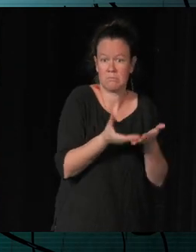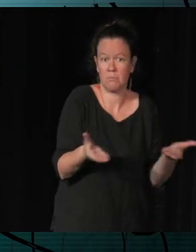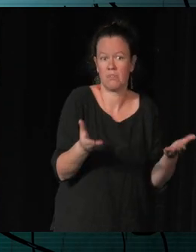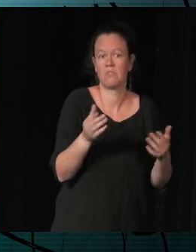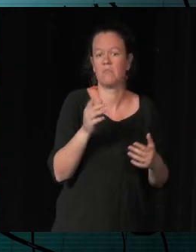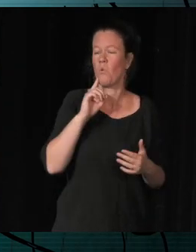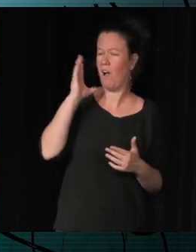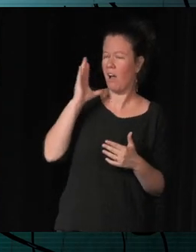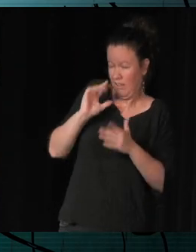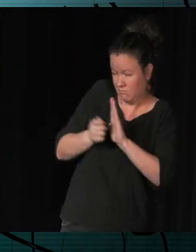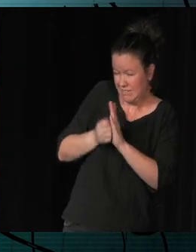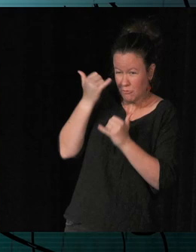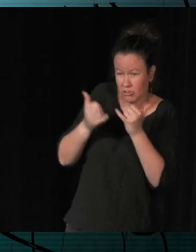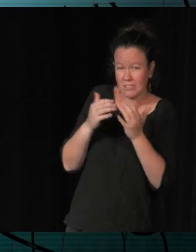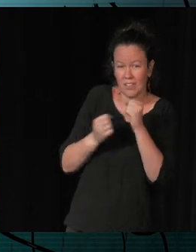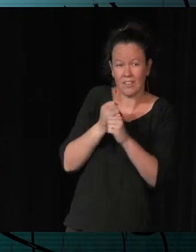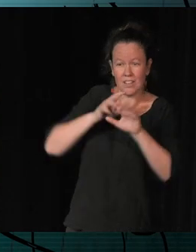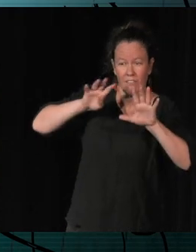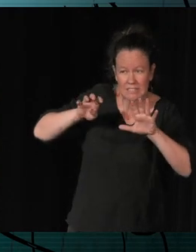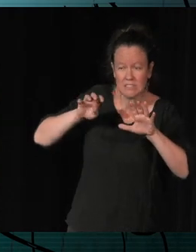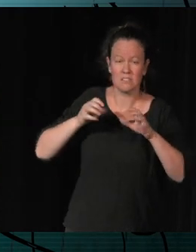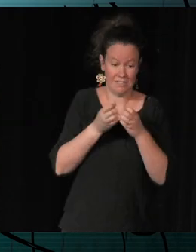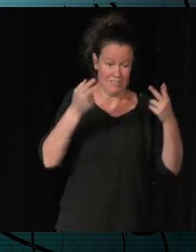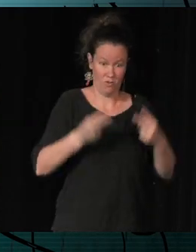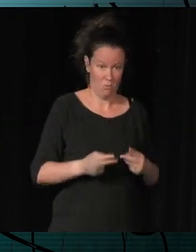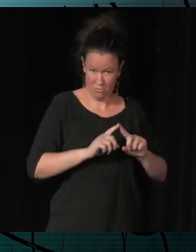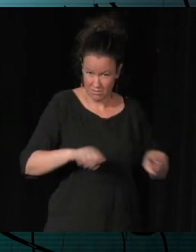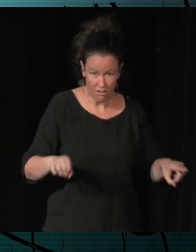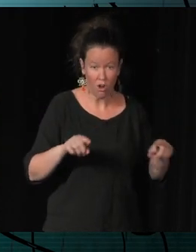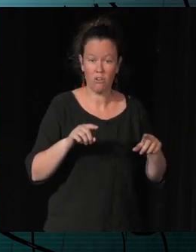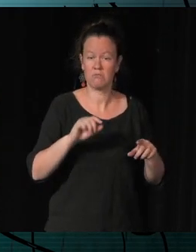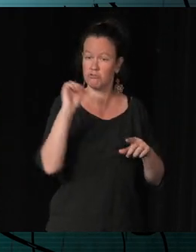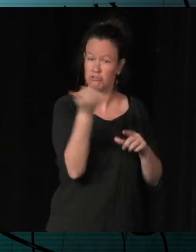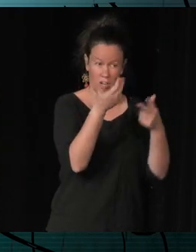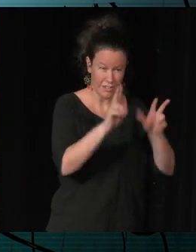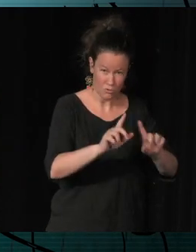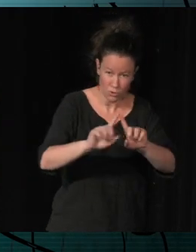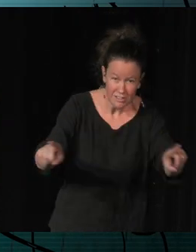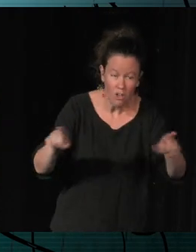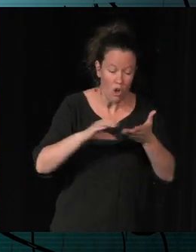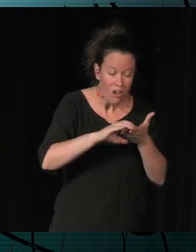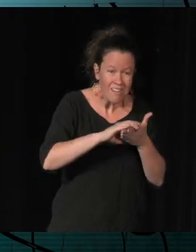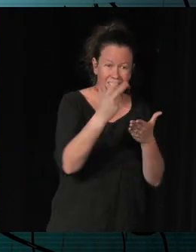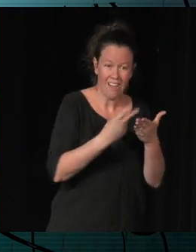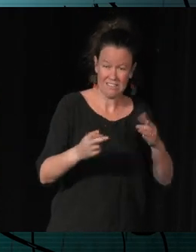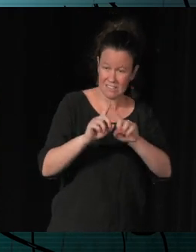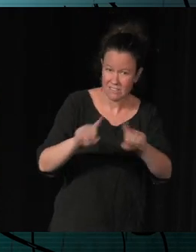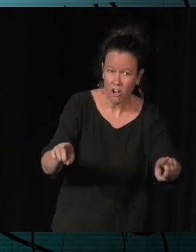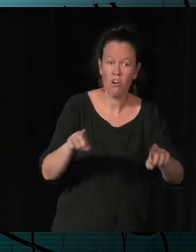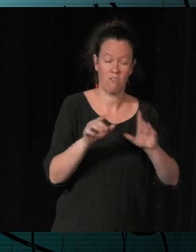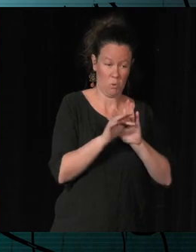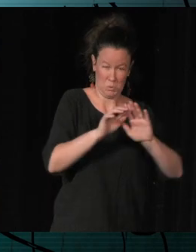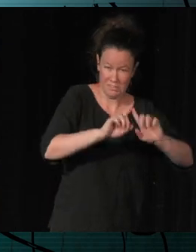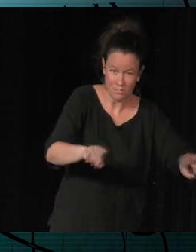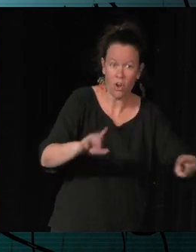l'uniformité de développement qu'il y a maintenant et chaque machine était spécifique chaque carte graphique demandait des fonctions spécialisées et des choses comme ça donc c'était